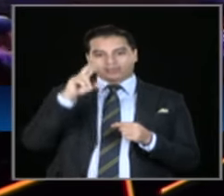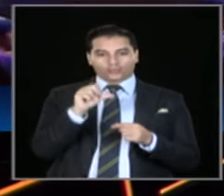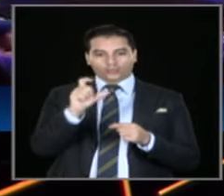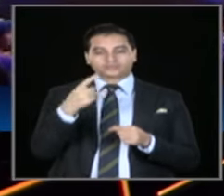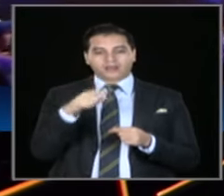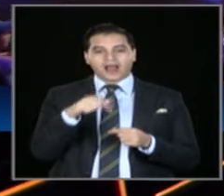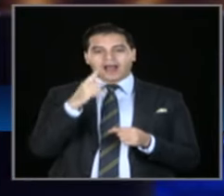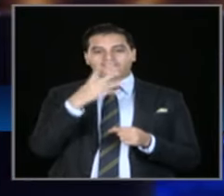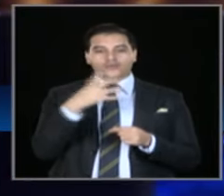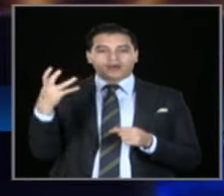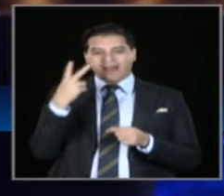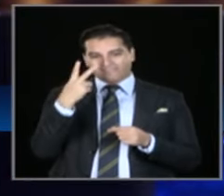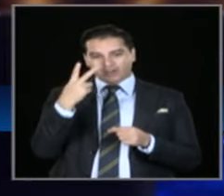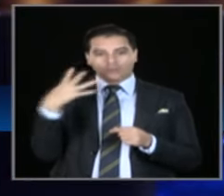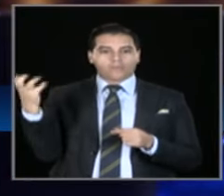رقم 2400؟